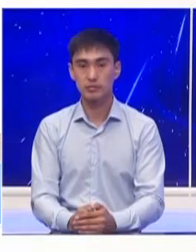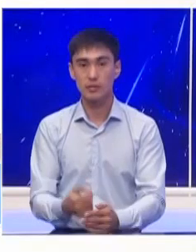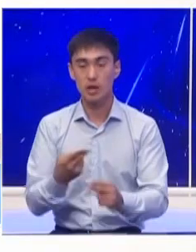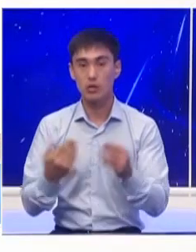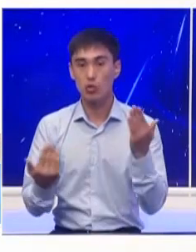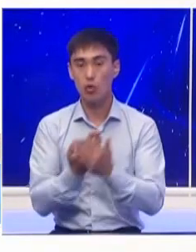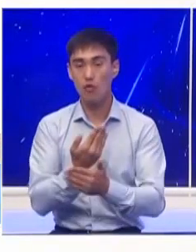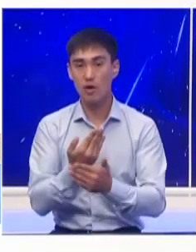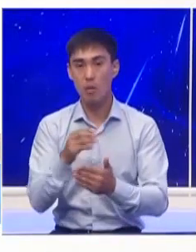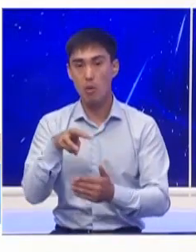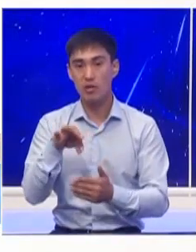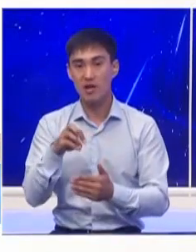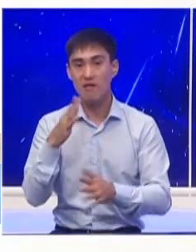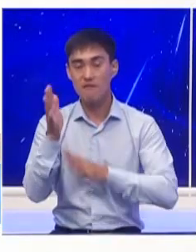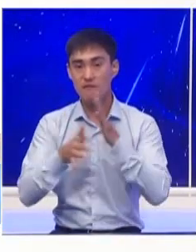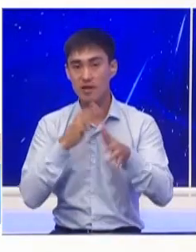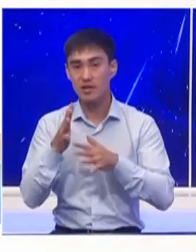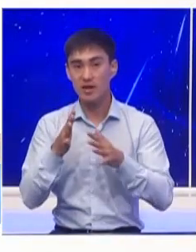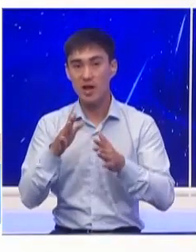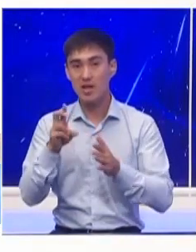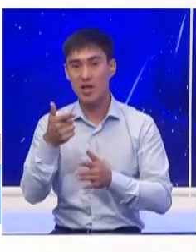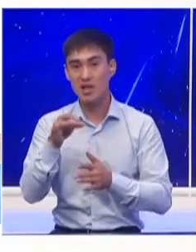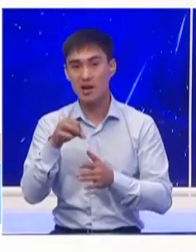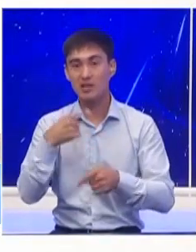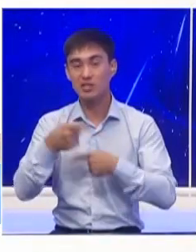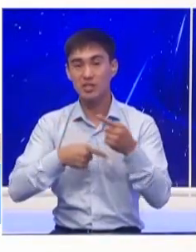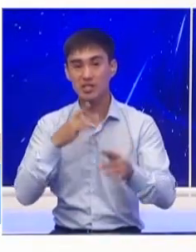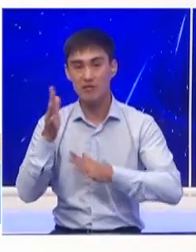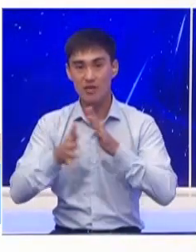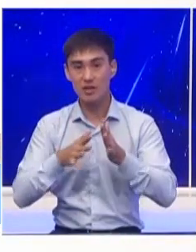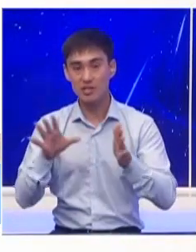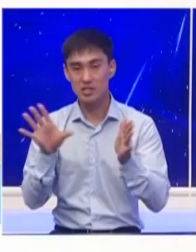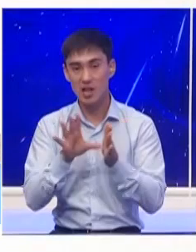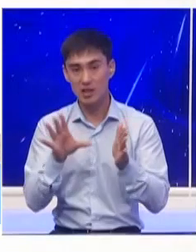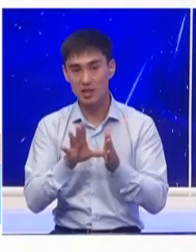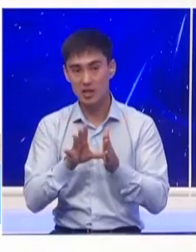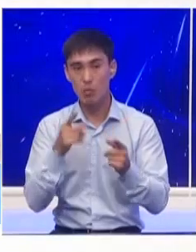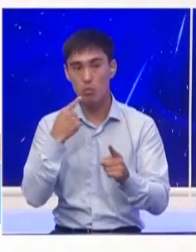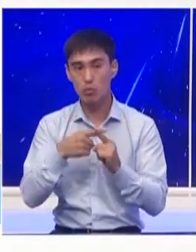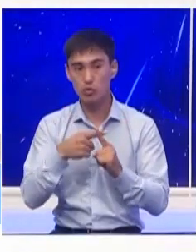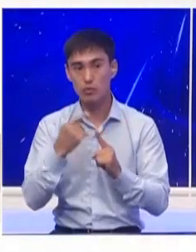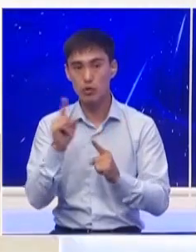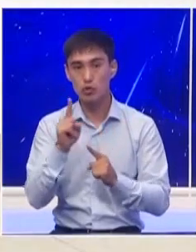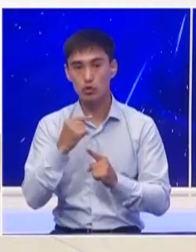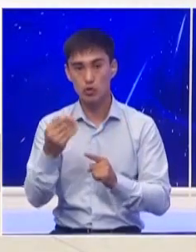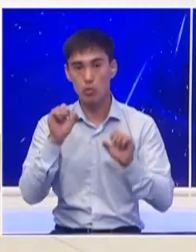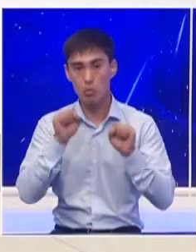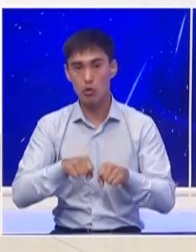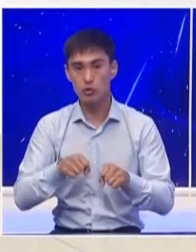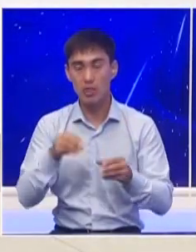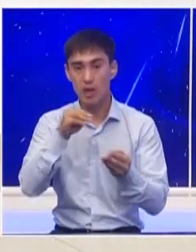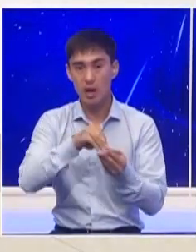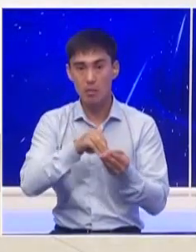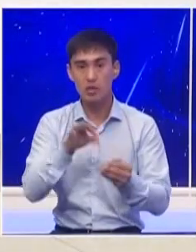Это новая модель ветрогенератора. Через преобразование энергии ветра вырабатывается электроэнергия. Плюсом является то, что ее можно